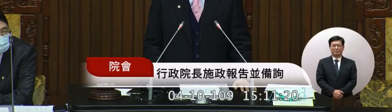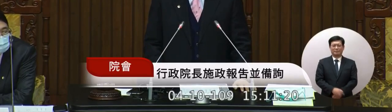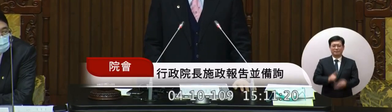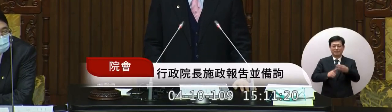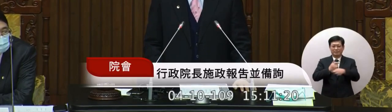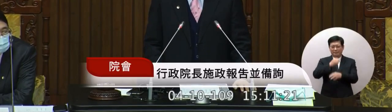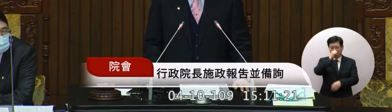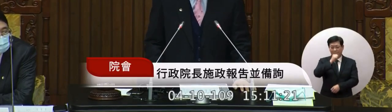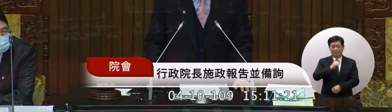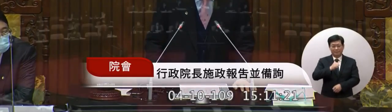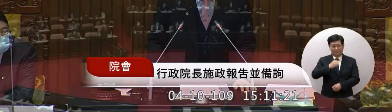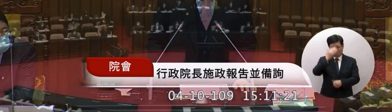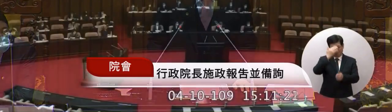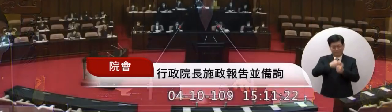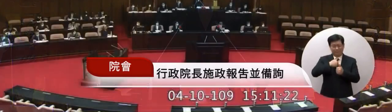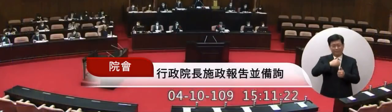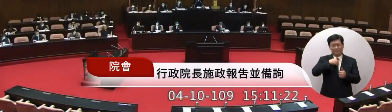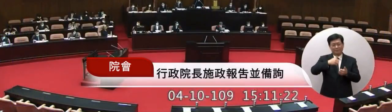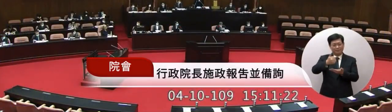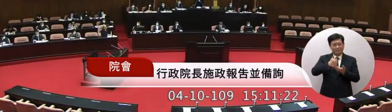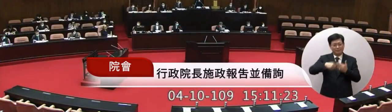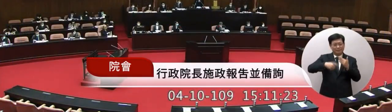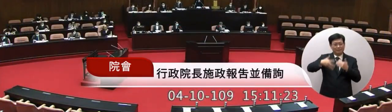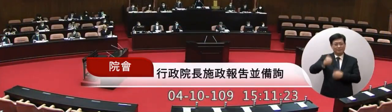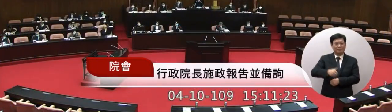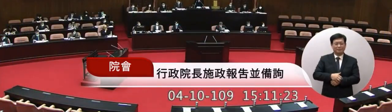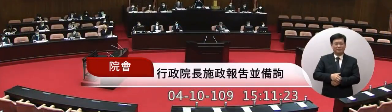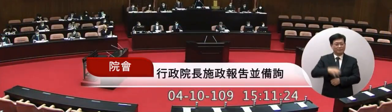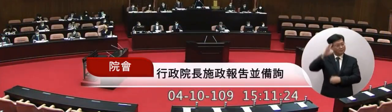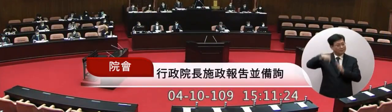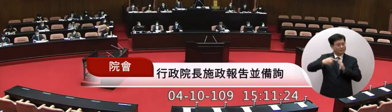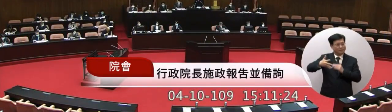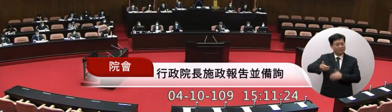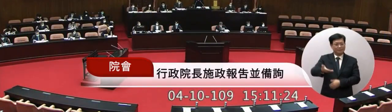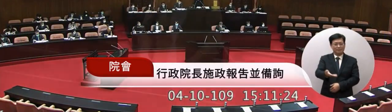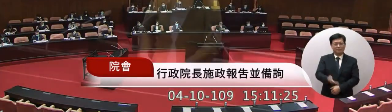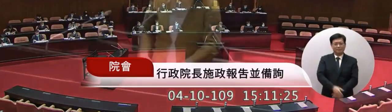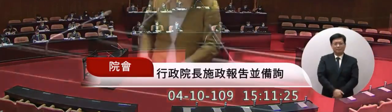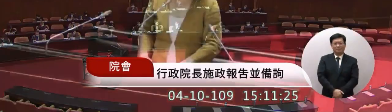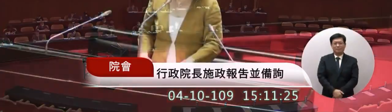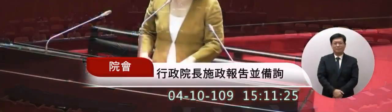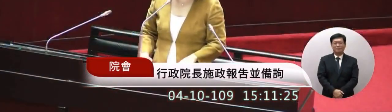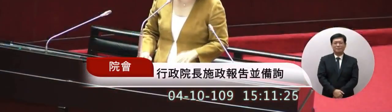主席好，麻烦请院长。 请苏院长。